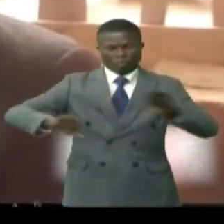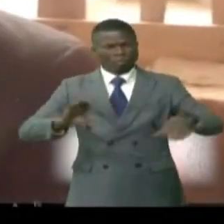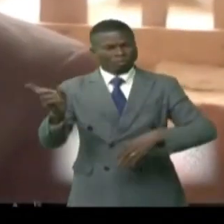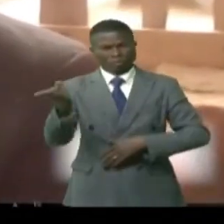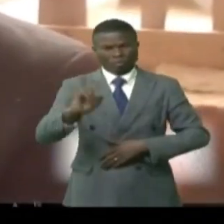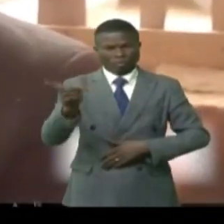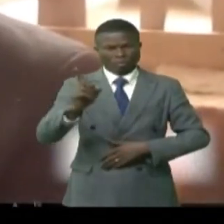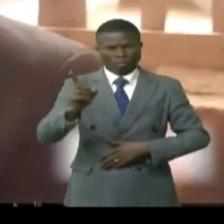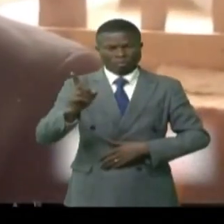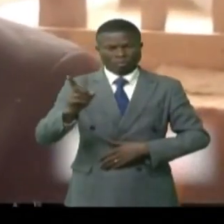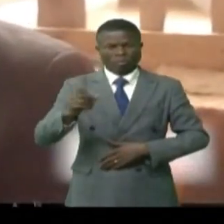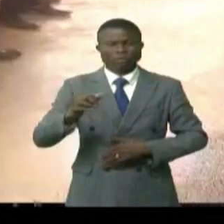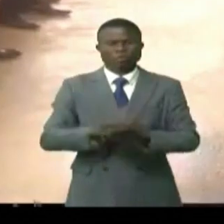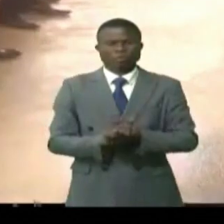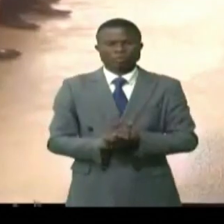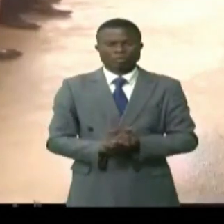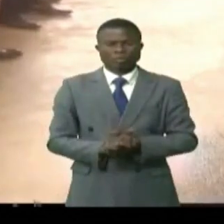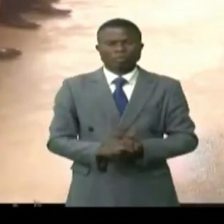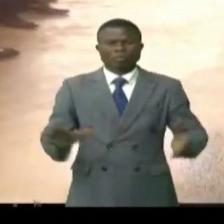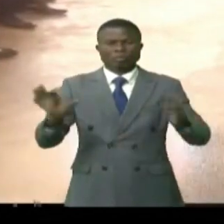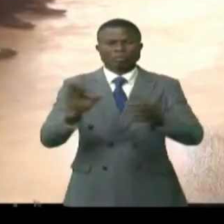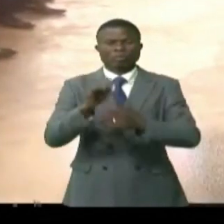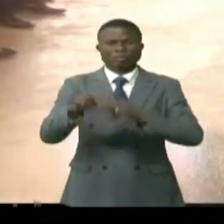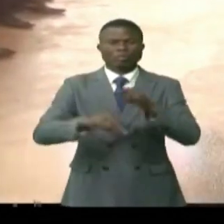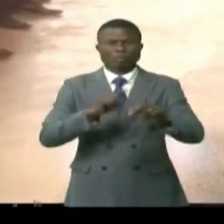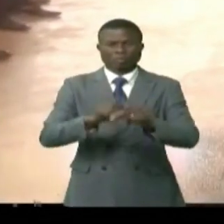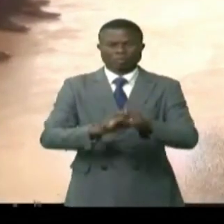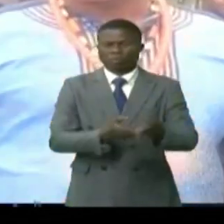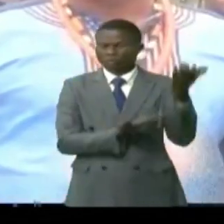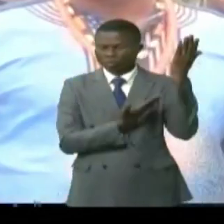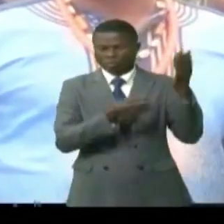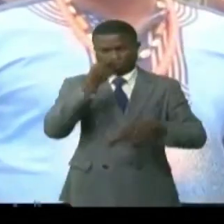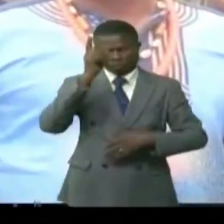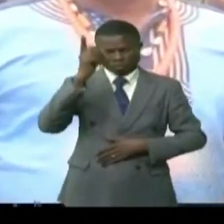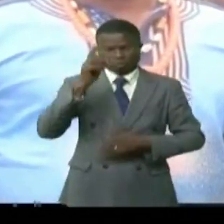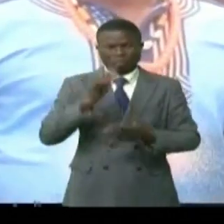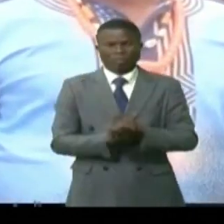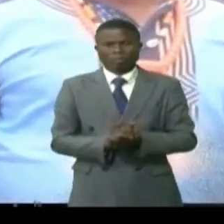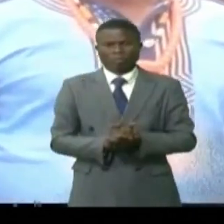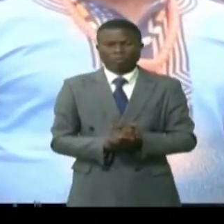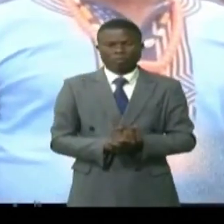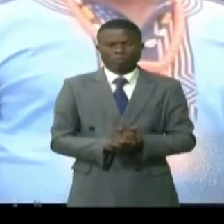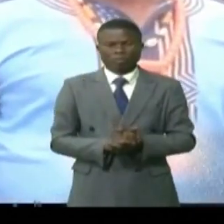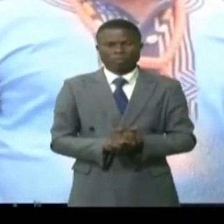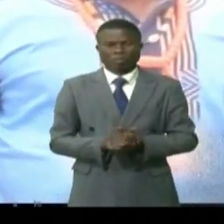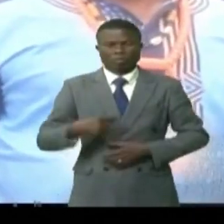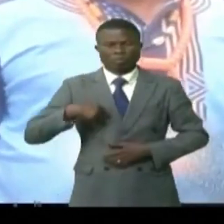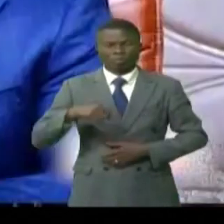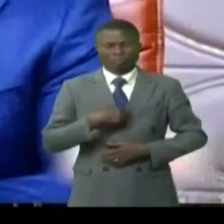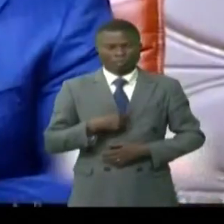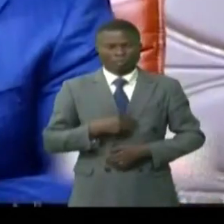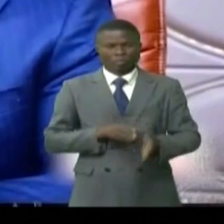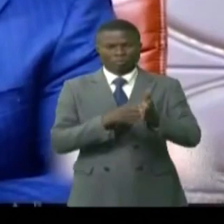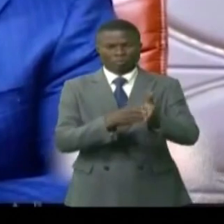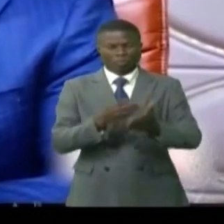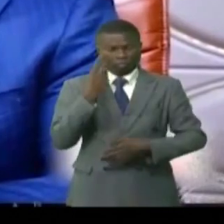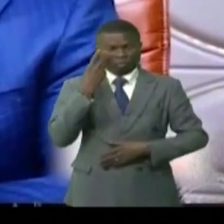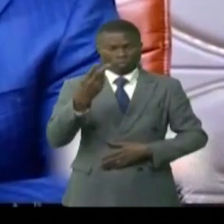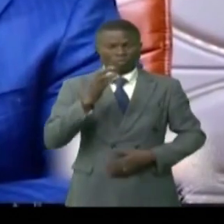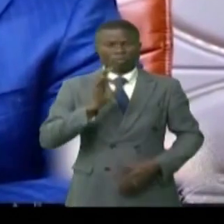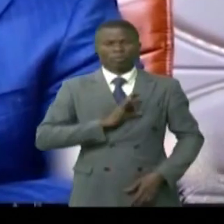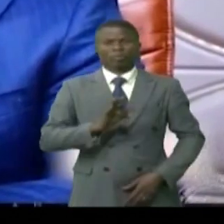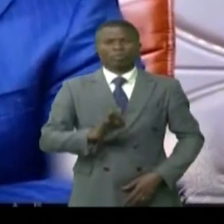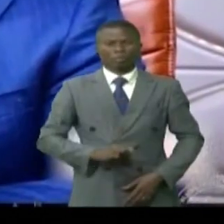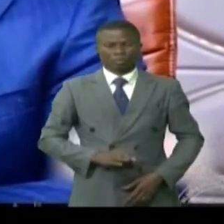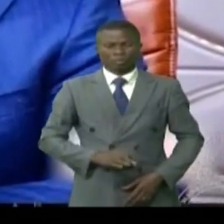Pour Séverin Lumbu Malamba, l'unité nationale est primordiale. Et nous marchons toujours selon la vision du chef de l'État,